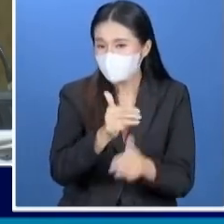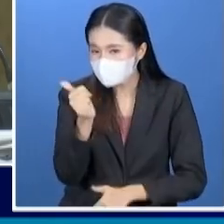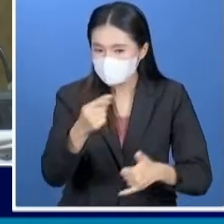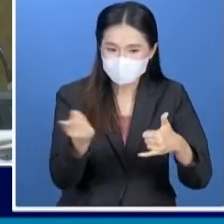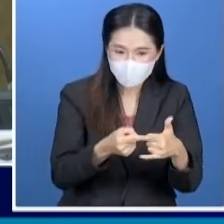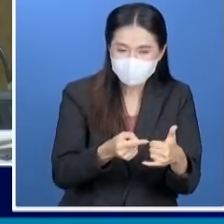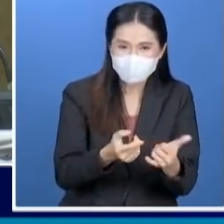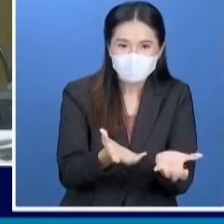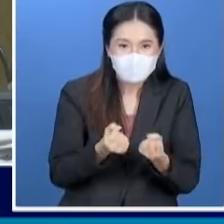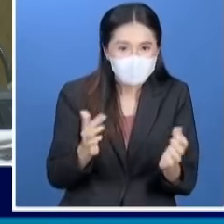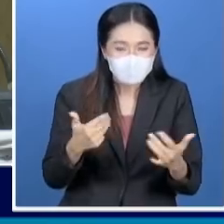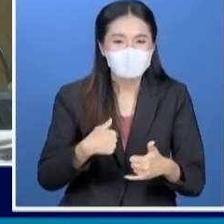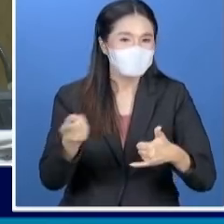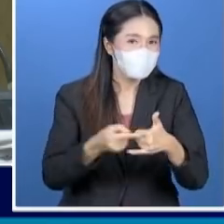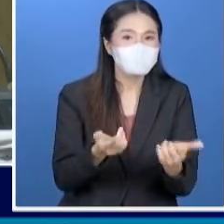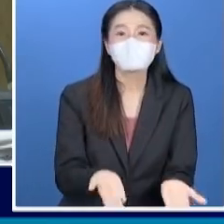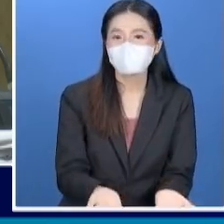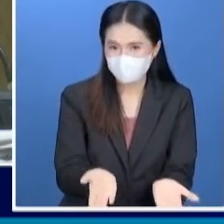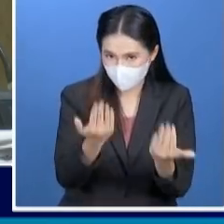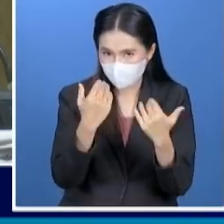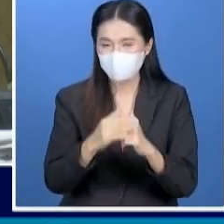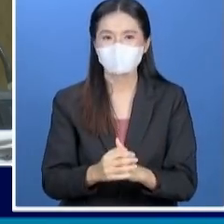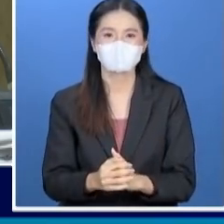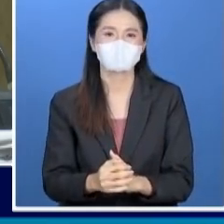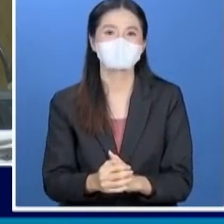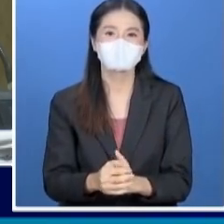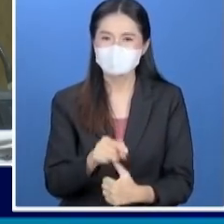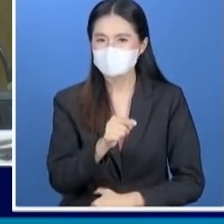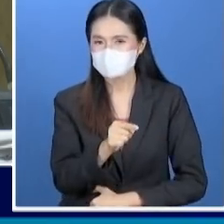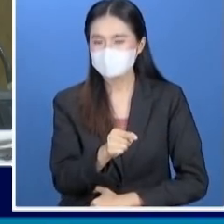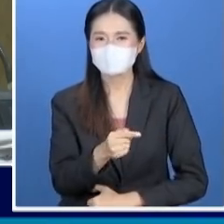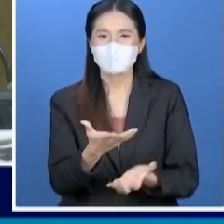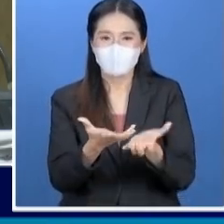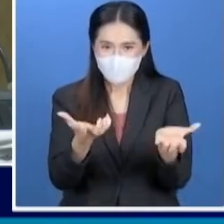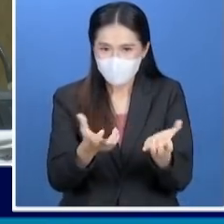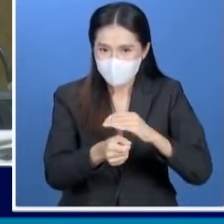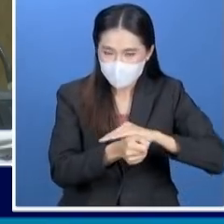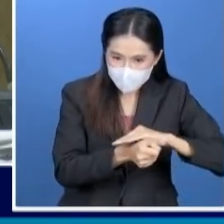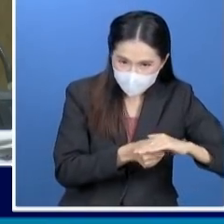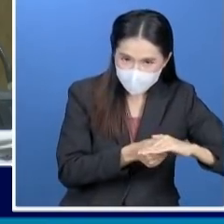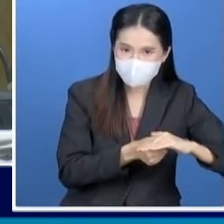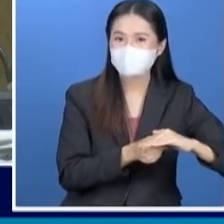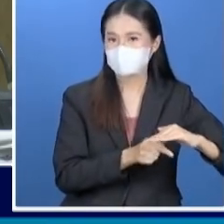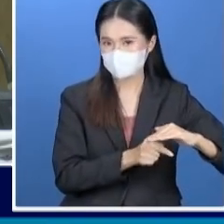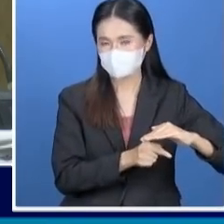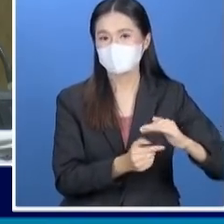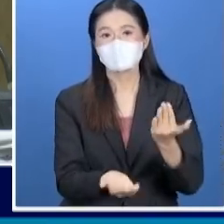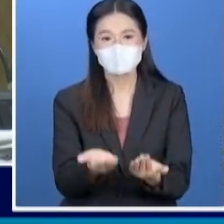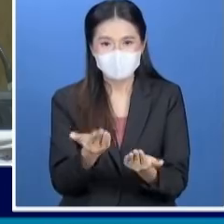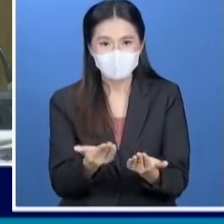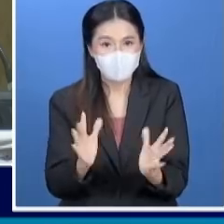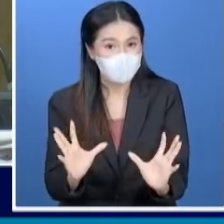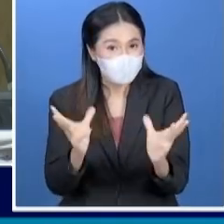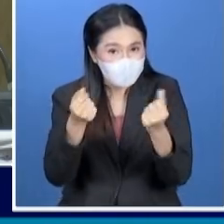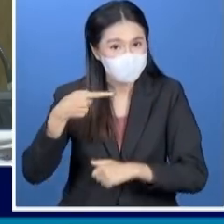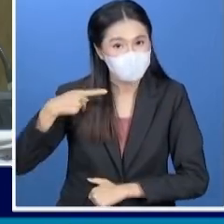ให้ต้องรับโทษหรือให้รับโทษน้อยลงทำให้เสียหายทำลายซ่อนเล้นเอาไปเสียหรือทำให้สูญหายห